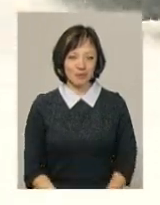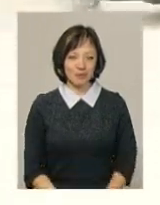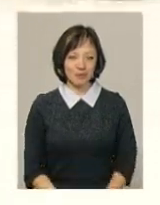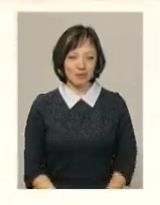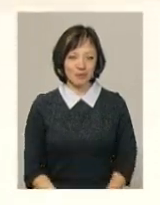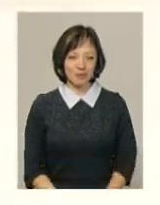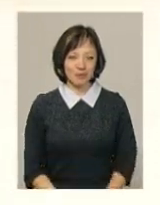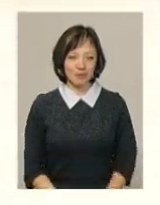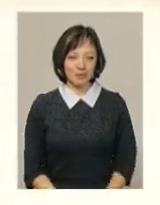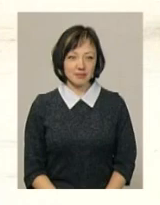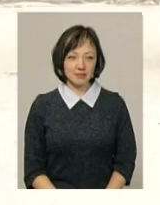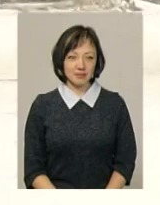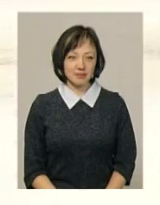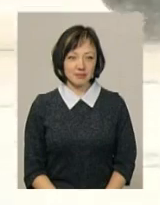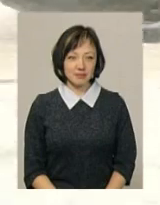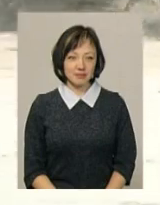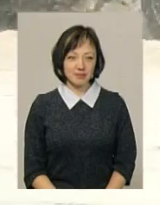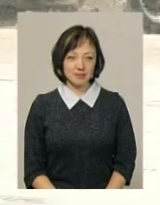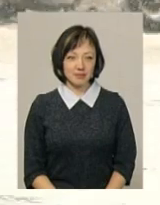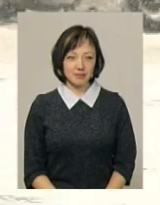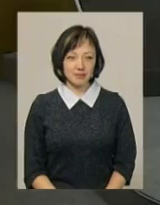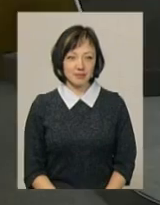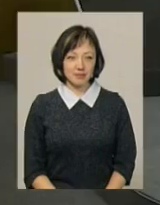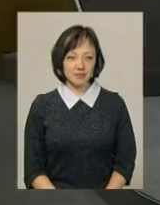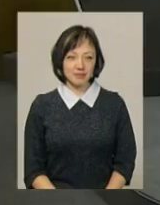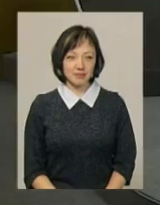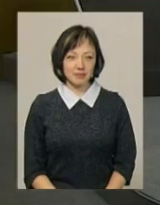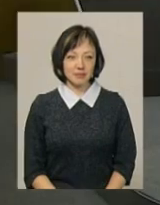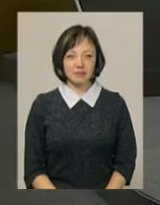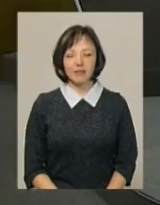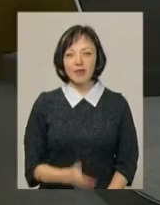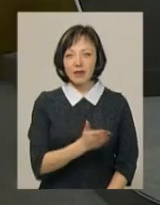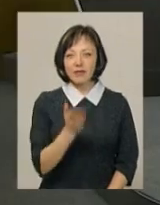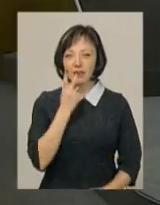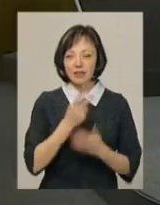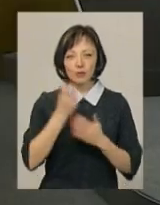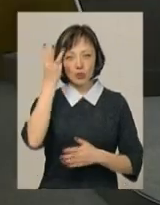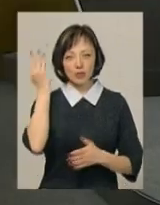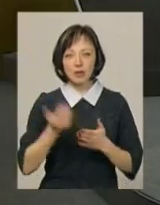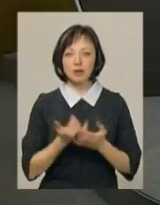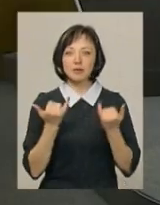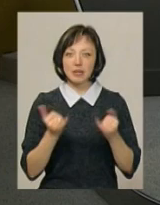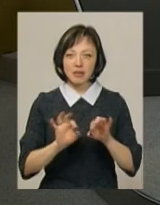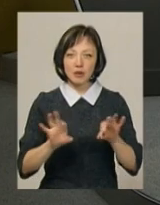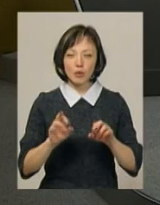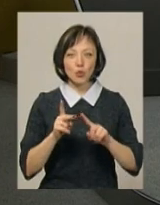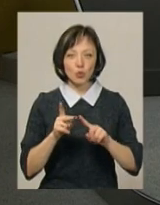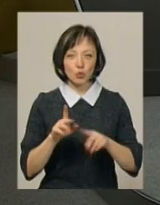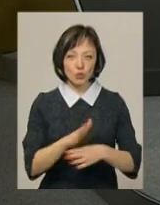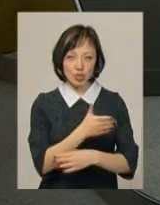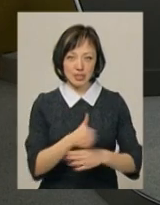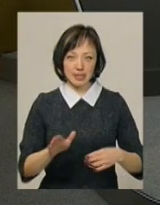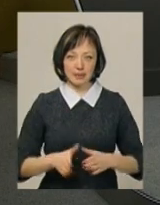Тетяна Присикар, Віктор Кривий, новини Поділля Центр. Ви дивитеся Подільську панораму, зараз анонс її другої